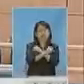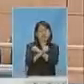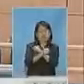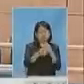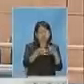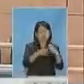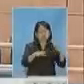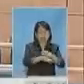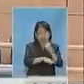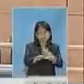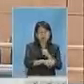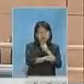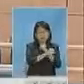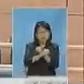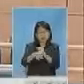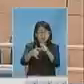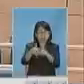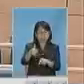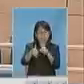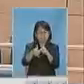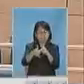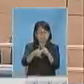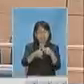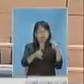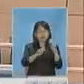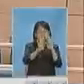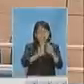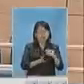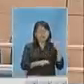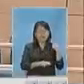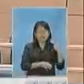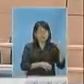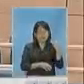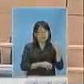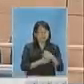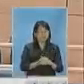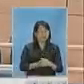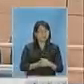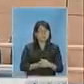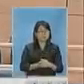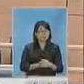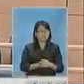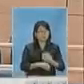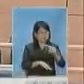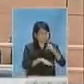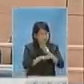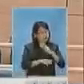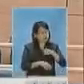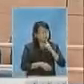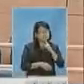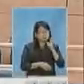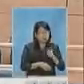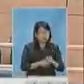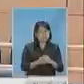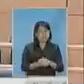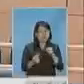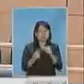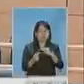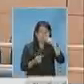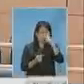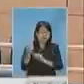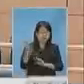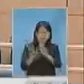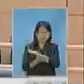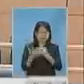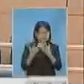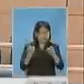เมืองคนนั้นในอำนาจครับท่านประธานครับท่านประธานที่เคารพครับนี่คือความเป็นจริงแล้วนี่คือสิ่งที่ประเทศไทยสูญเสีย